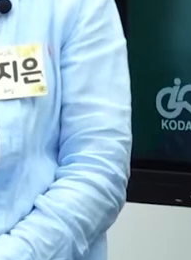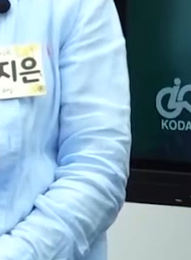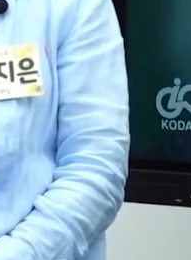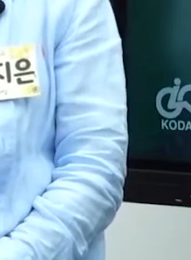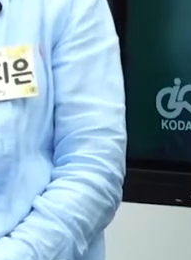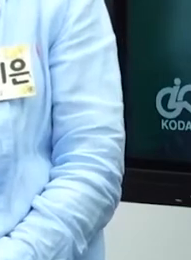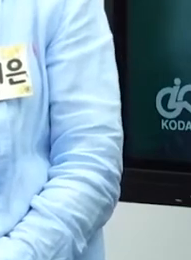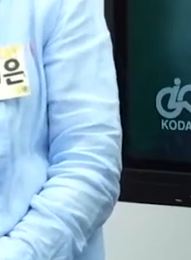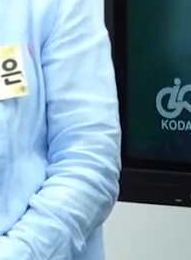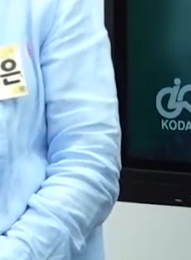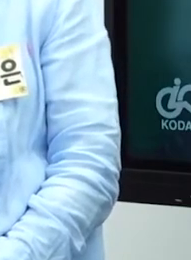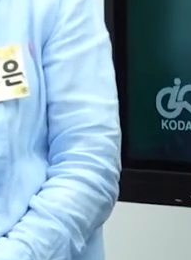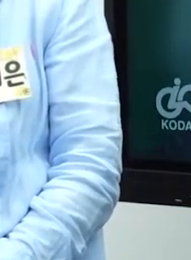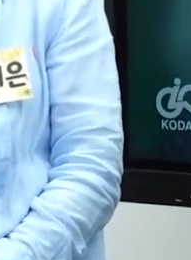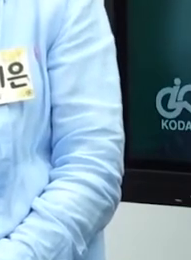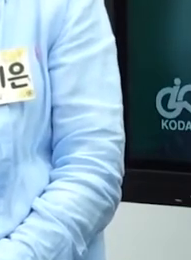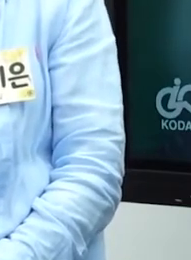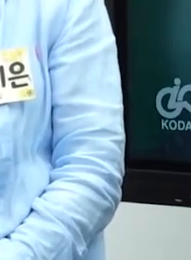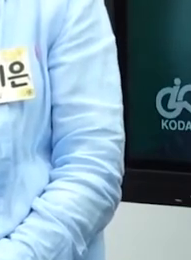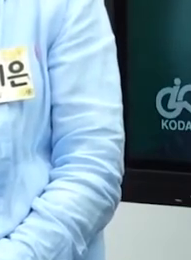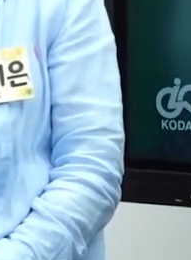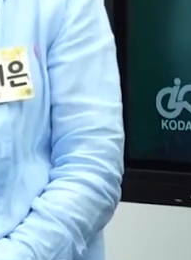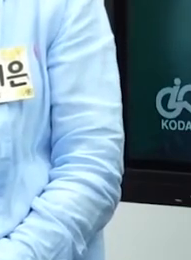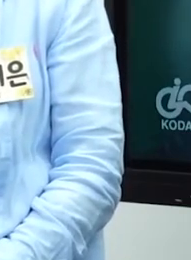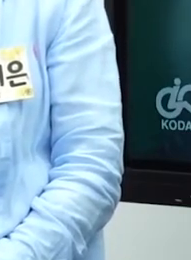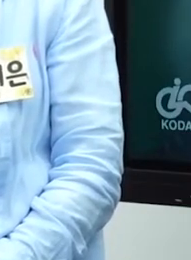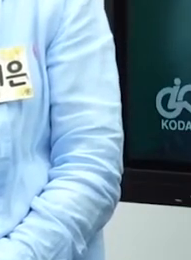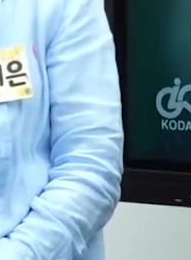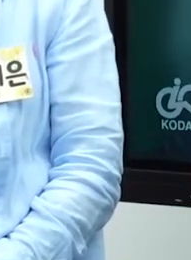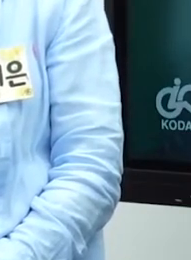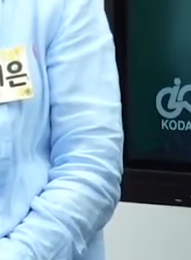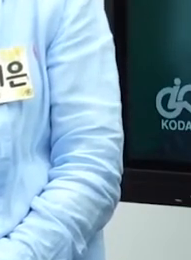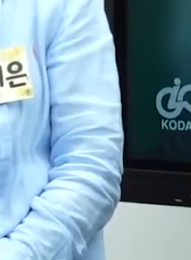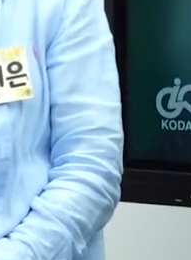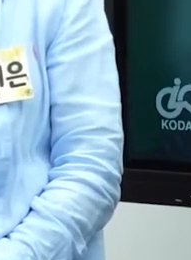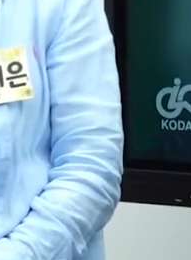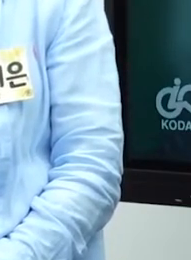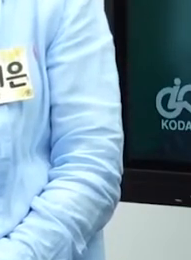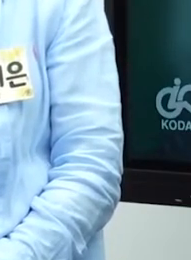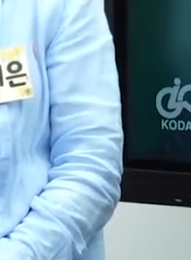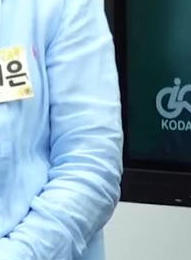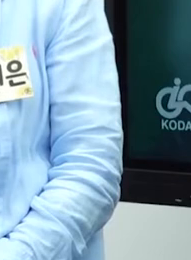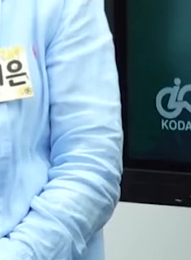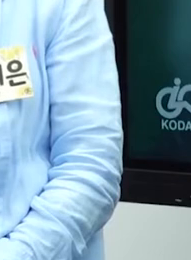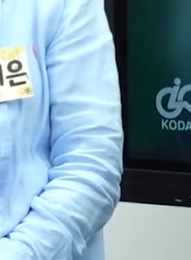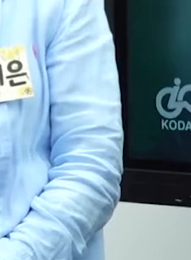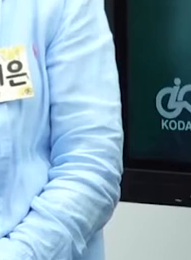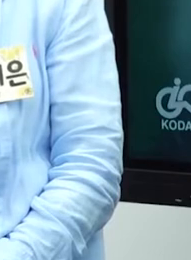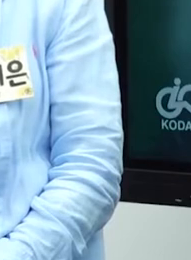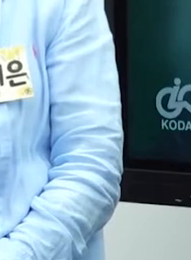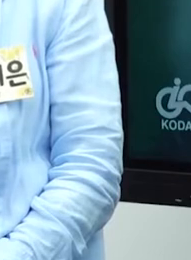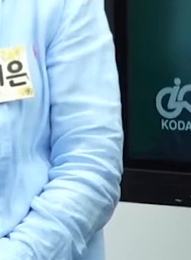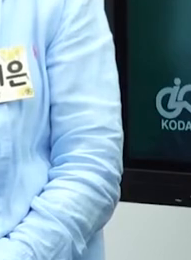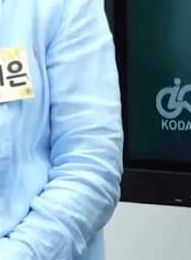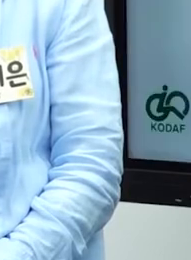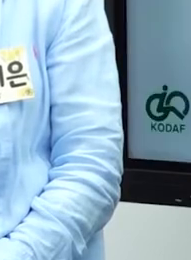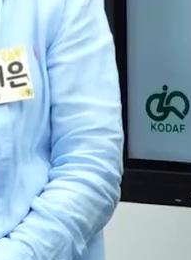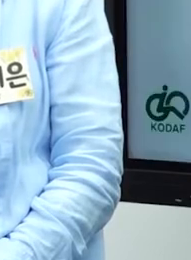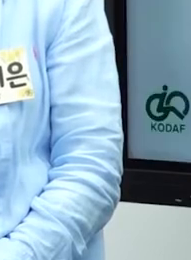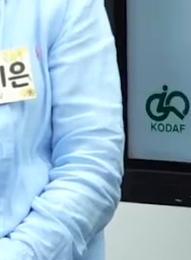공감합니다. 동의합니다. 제가 어린 시절부터 저희 부모님은 무학이셨습니다. 그래서 수어